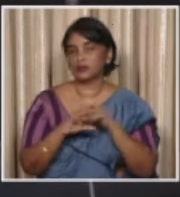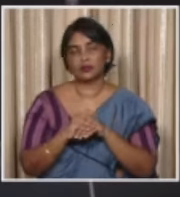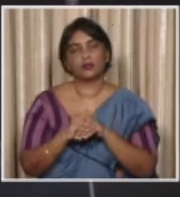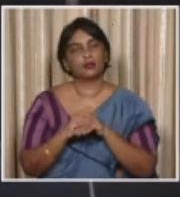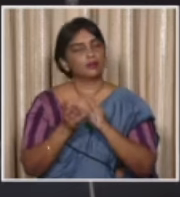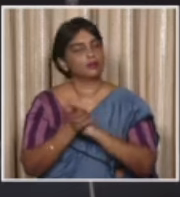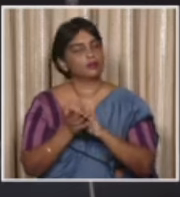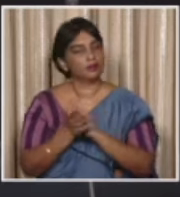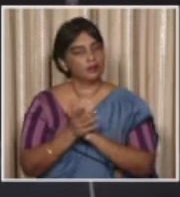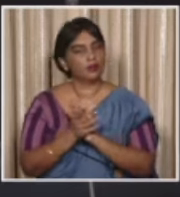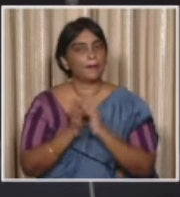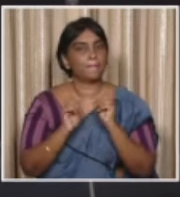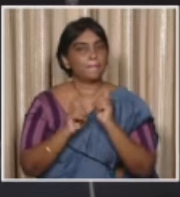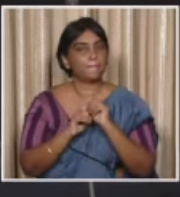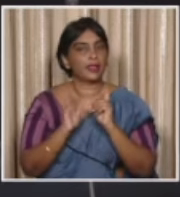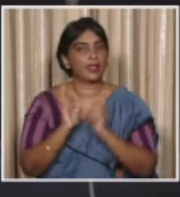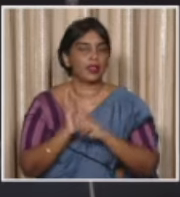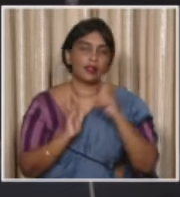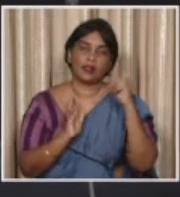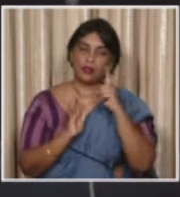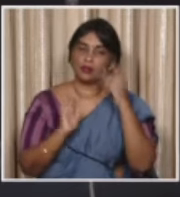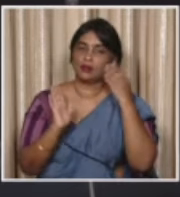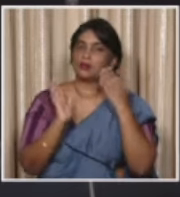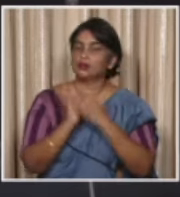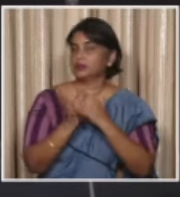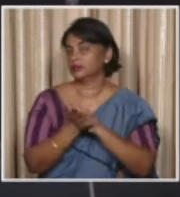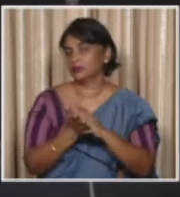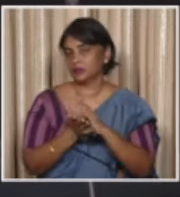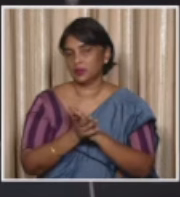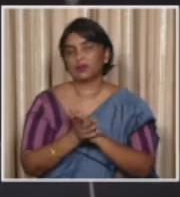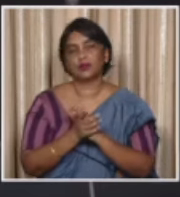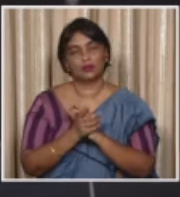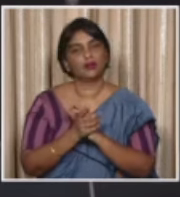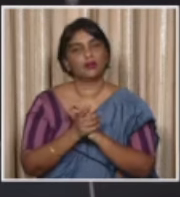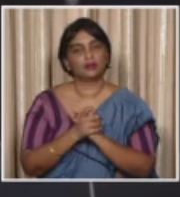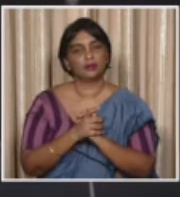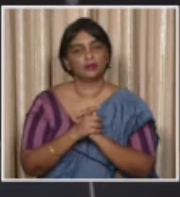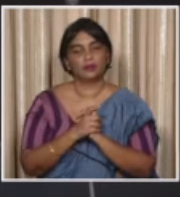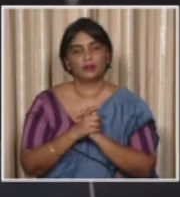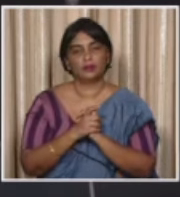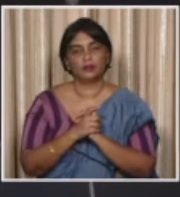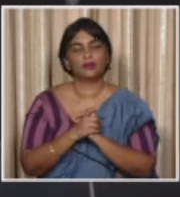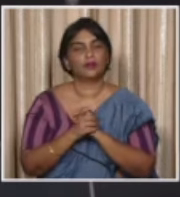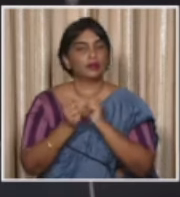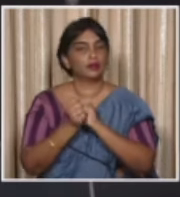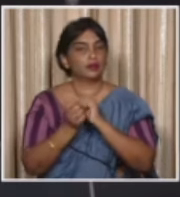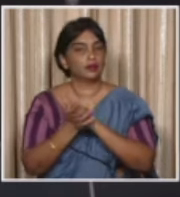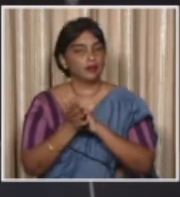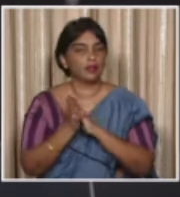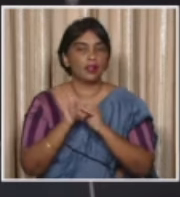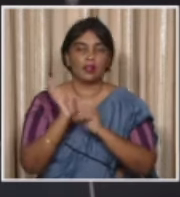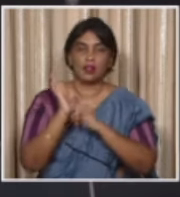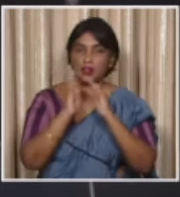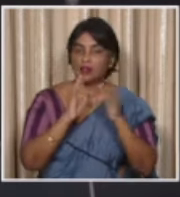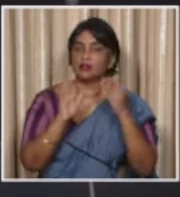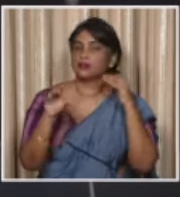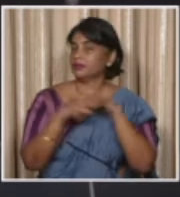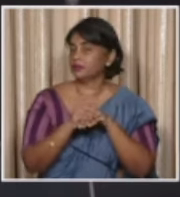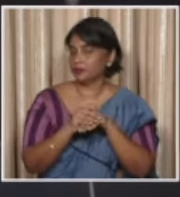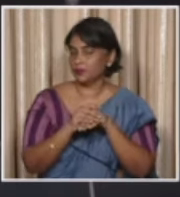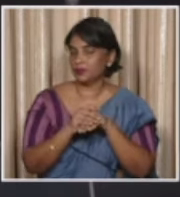සහායක PL එක, සේවා සහායක රසායනාගාර, රසායනාගාර සහායක, සේවා සහායක පුස්තකාල, පුස්තකාල